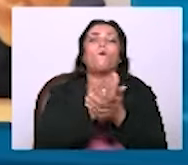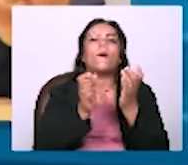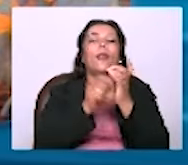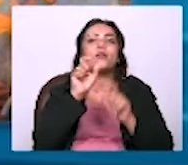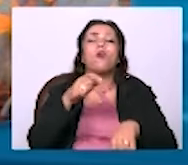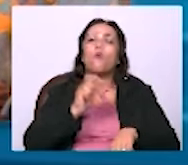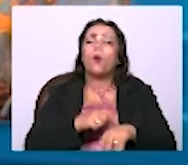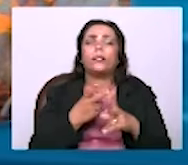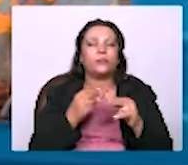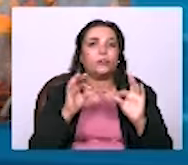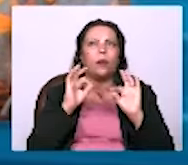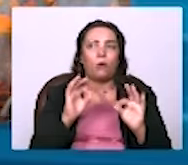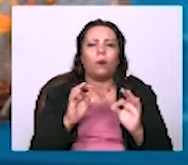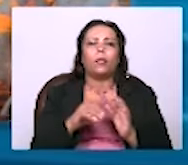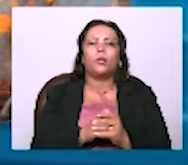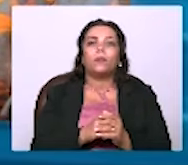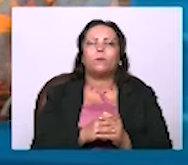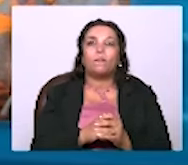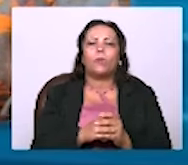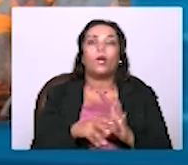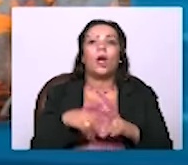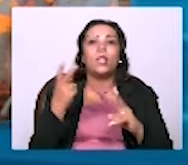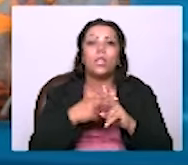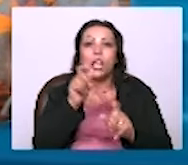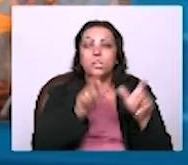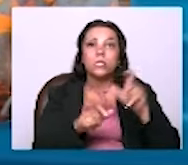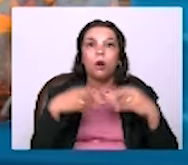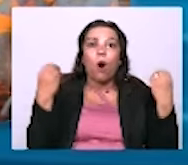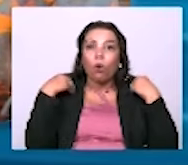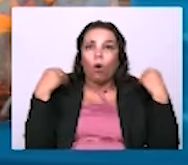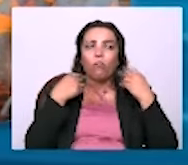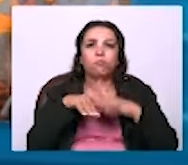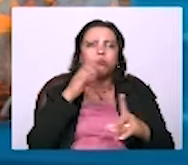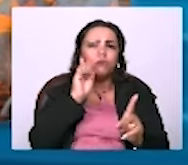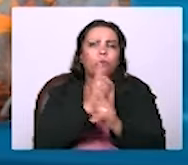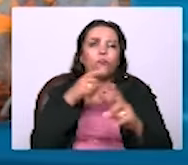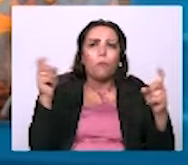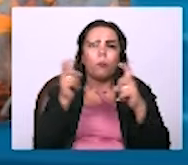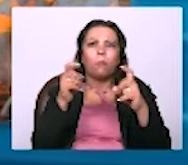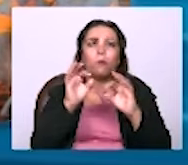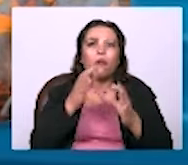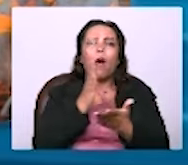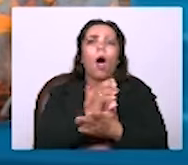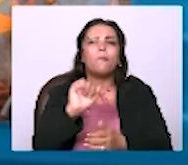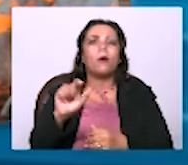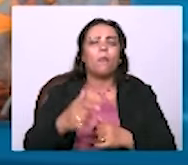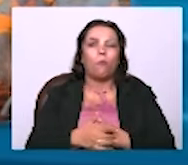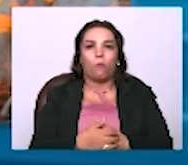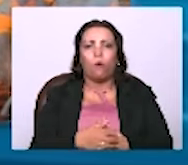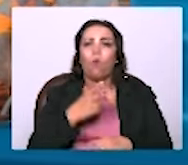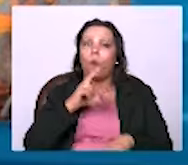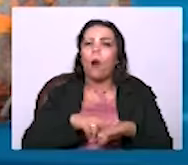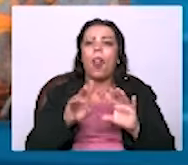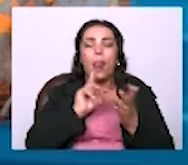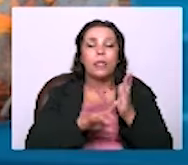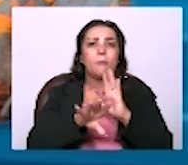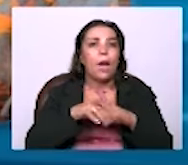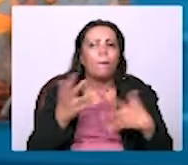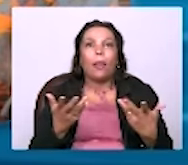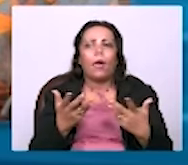فوات كثيره جدا يعني الرياضيين دول بيواجهوا تحديات بحقوقهم وواجباتهم